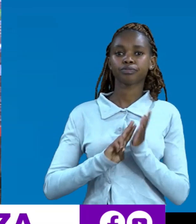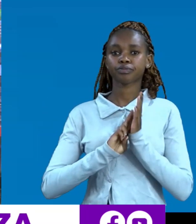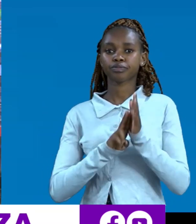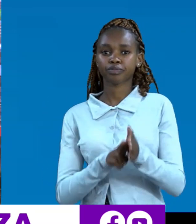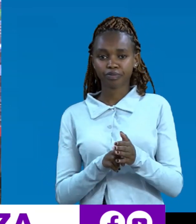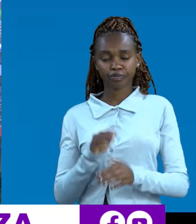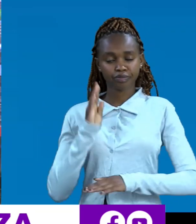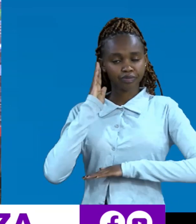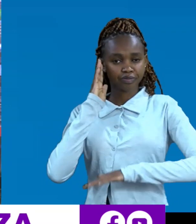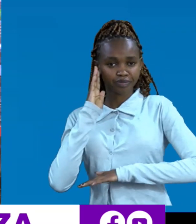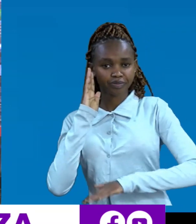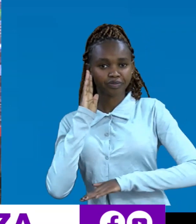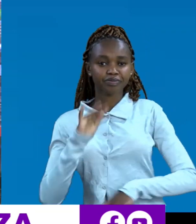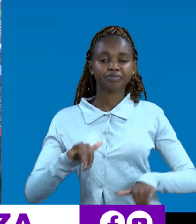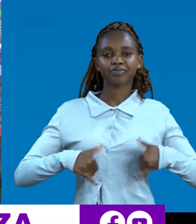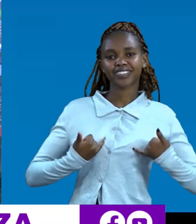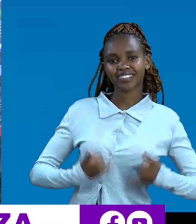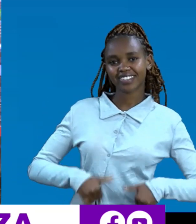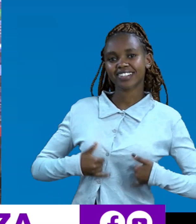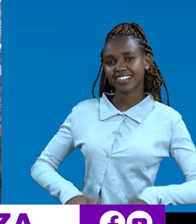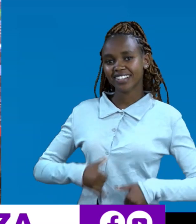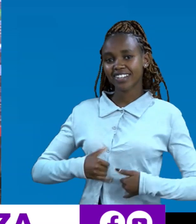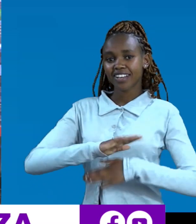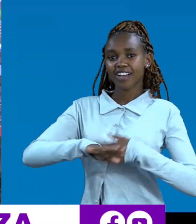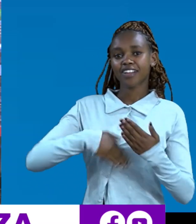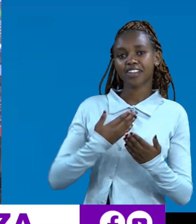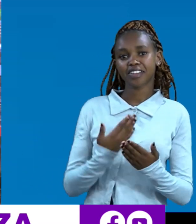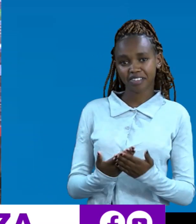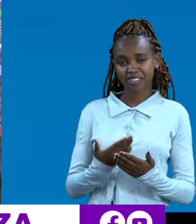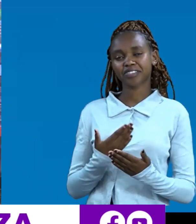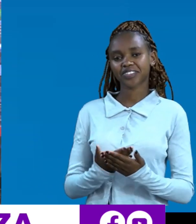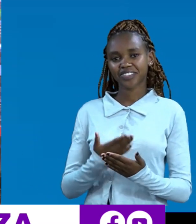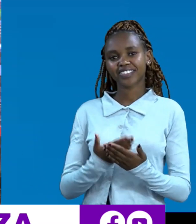ako tayari kuziwekelea. Niko tayari kuzipitia.